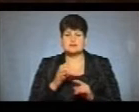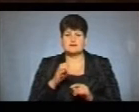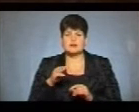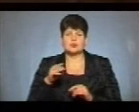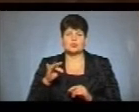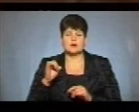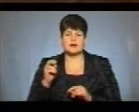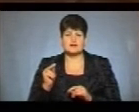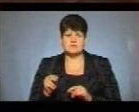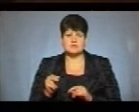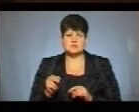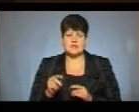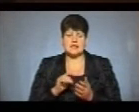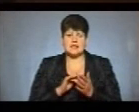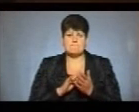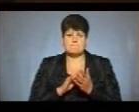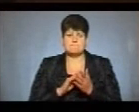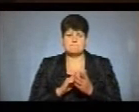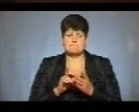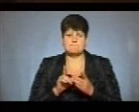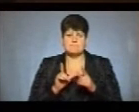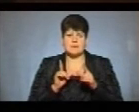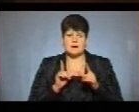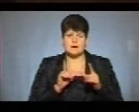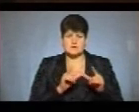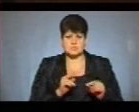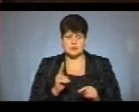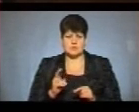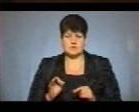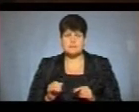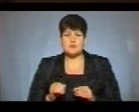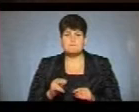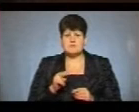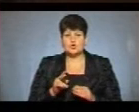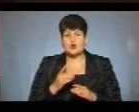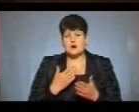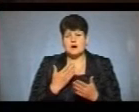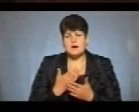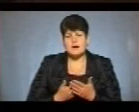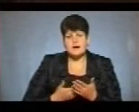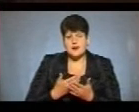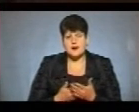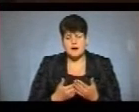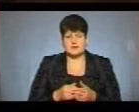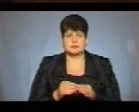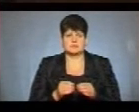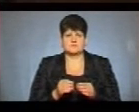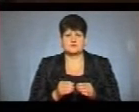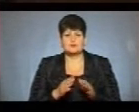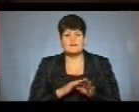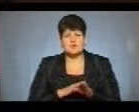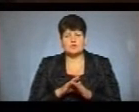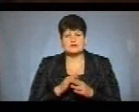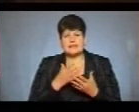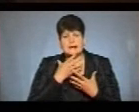Туркевич, «Емігрантська елегія». Павло радить нам, допомагає, щоб ми не просто виконували красиві мелодії, щоб